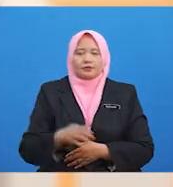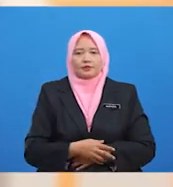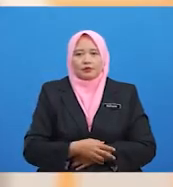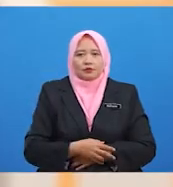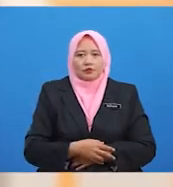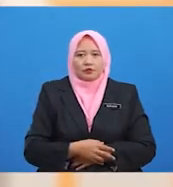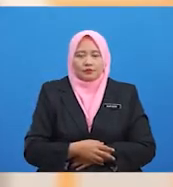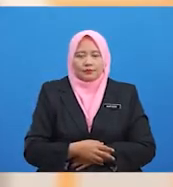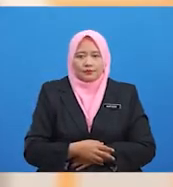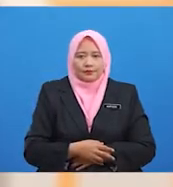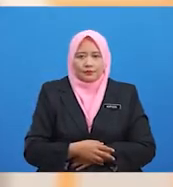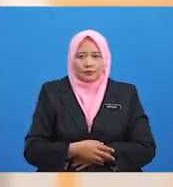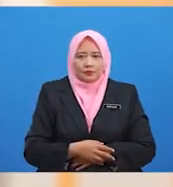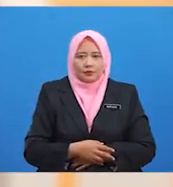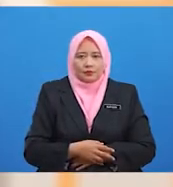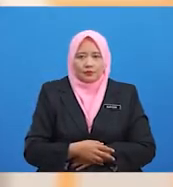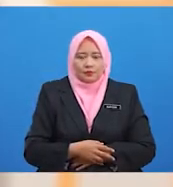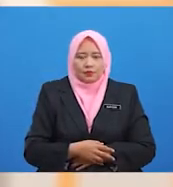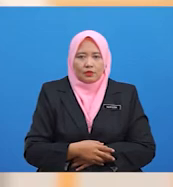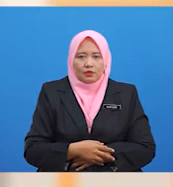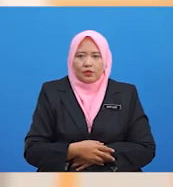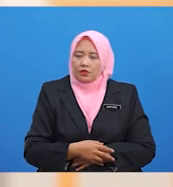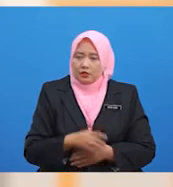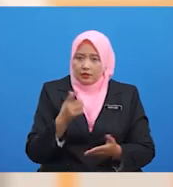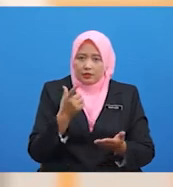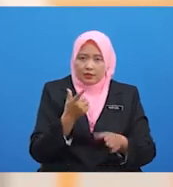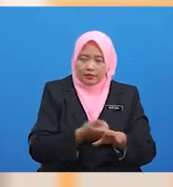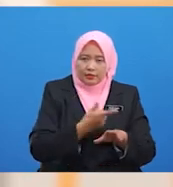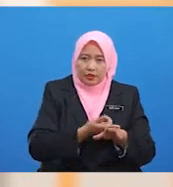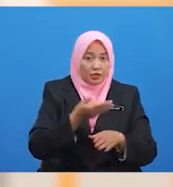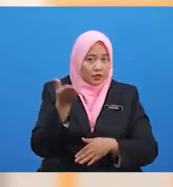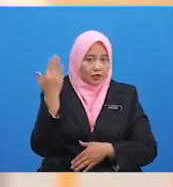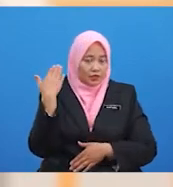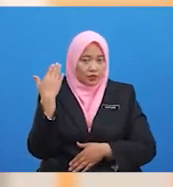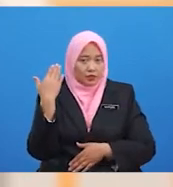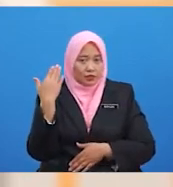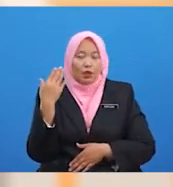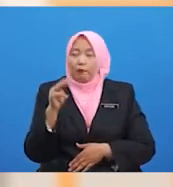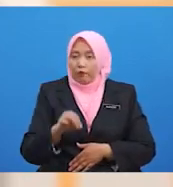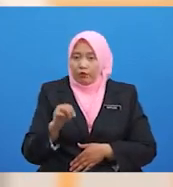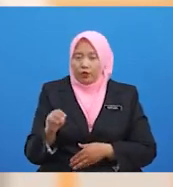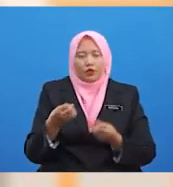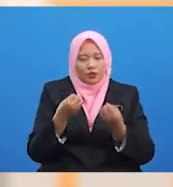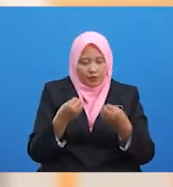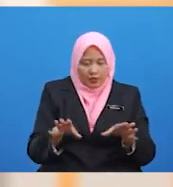Berdasarkan aktiviti uji minda yang telah kita bincangkan, nampaknya murid-murid